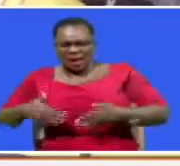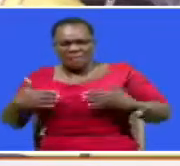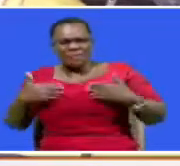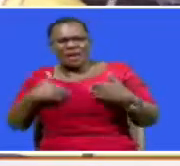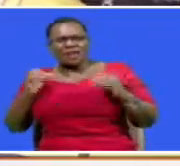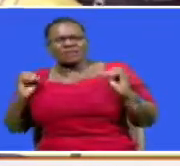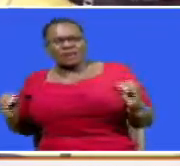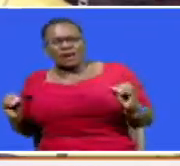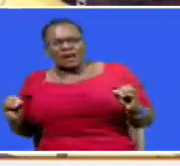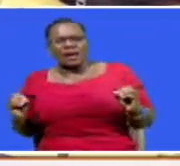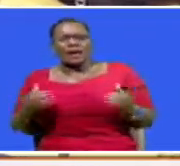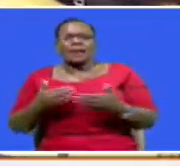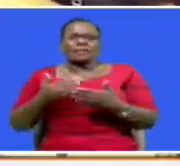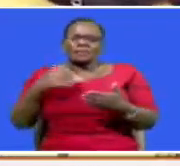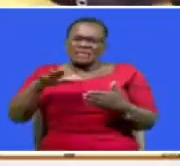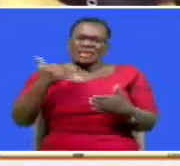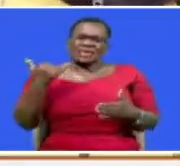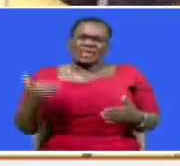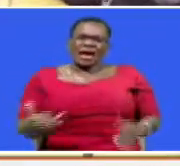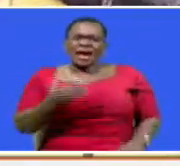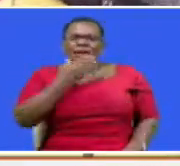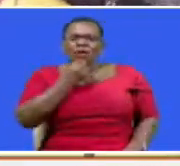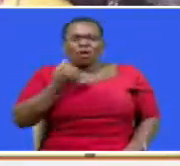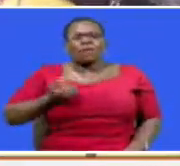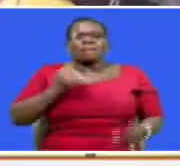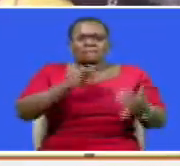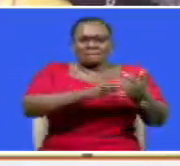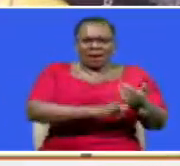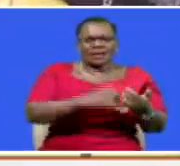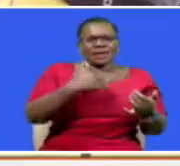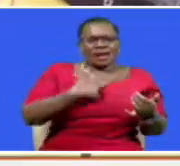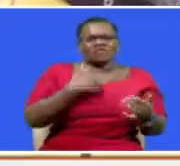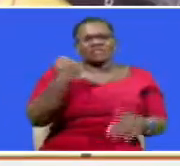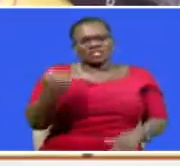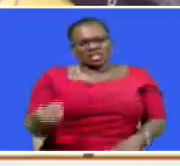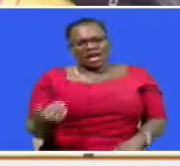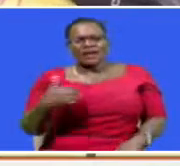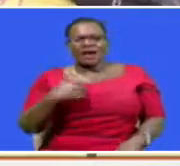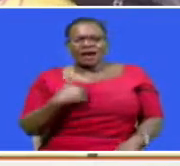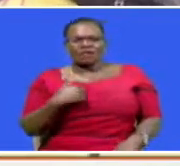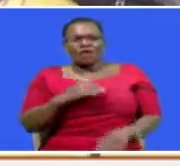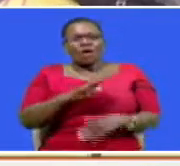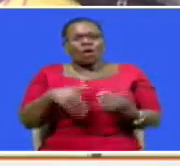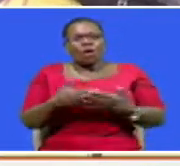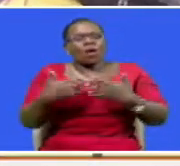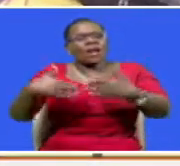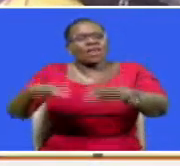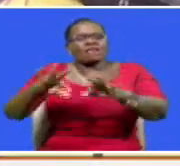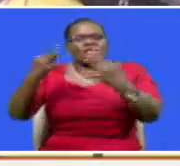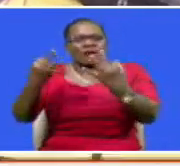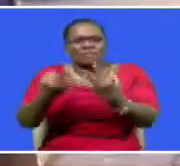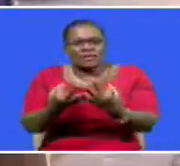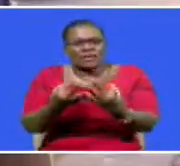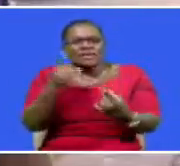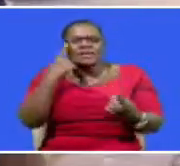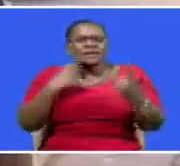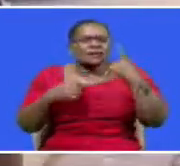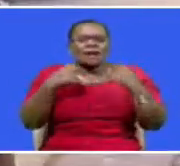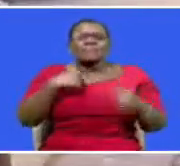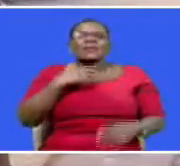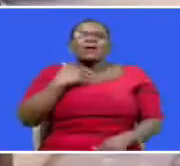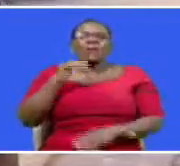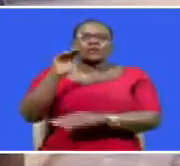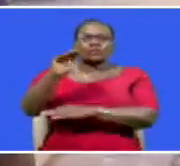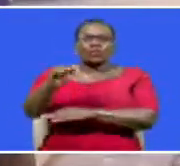furaha. Moremi alikuwa ni kijana mdogo, ako na bibi, ako na mtoto mdogo. Hao watu wameacha familia zao na kilio. Kwa hivyo mimi